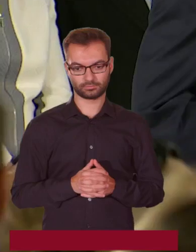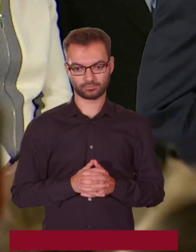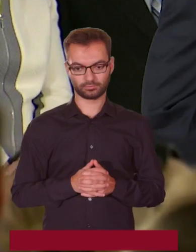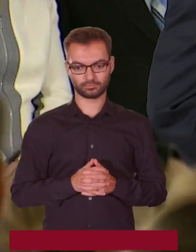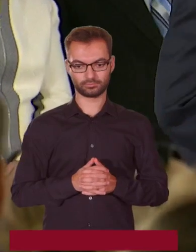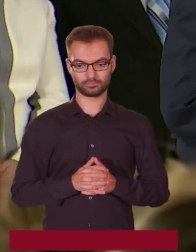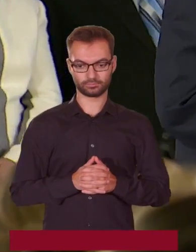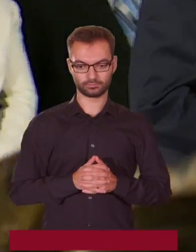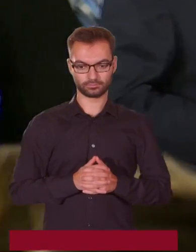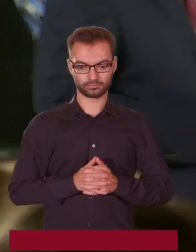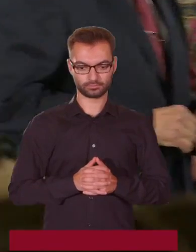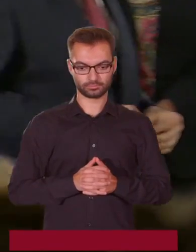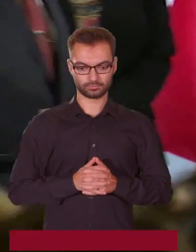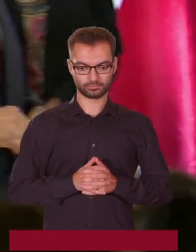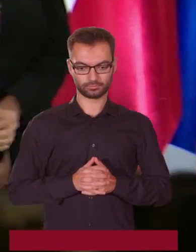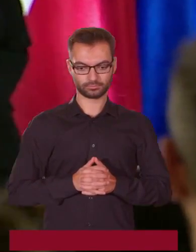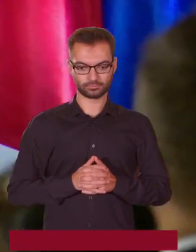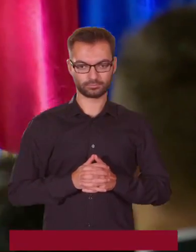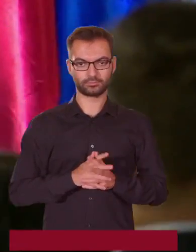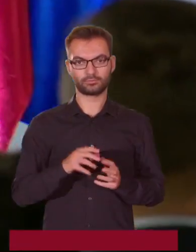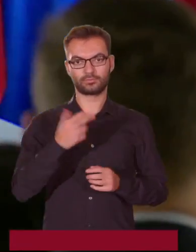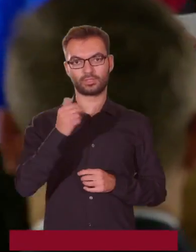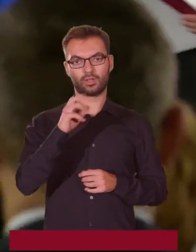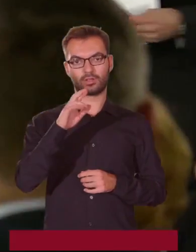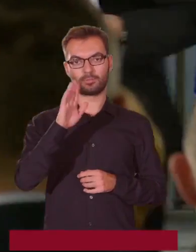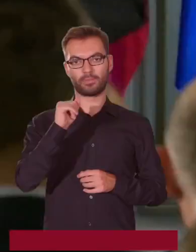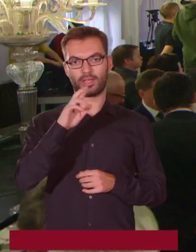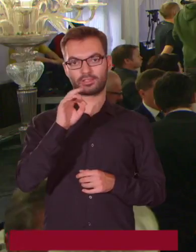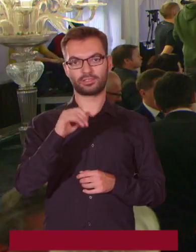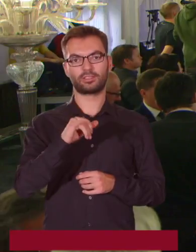Poproszę pana Norberta Jakuba Kaczmarczyka.